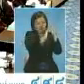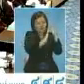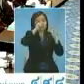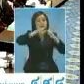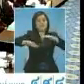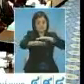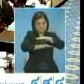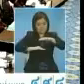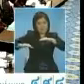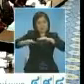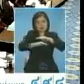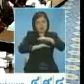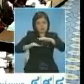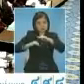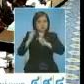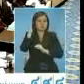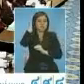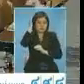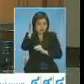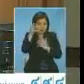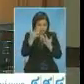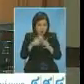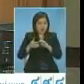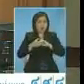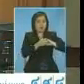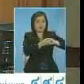าคตของประเทศไทยและร่วมกันในการ